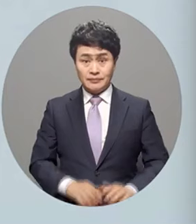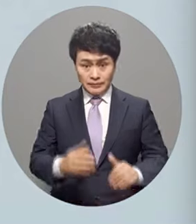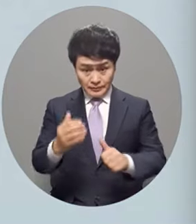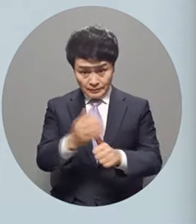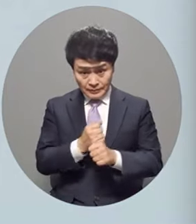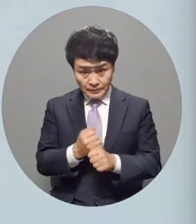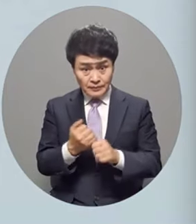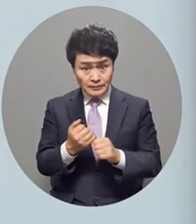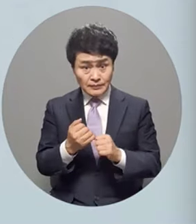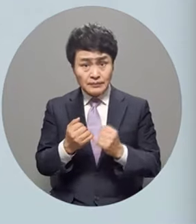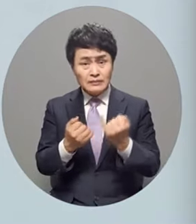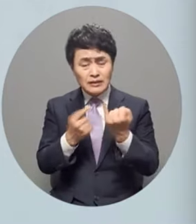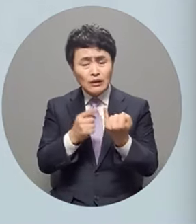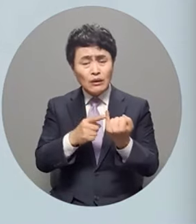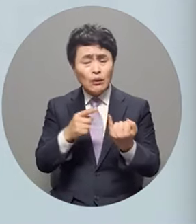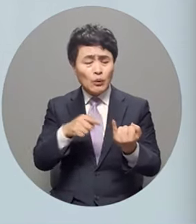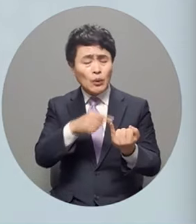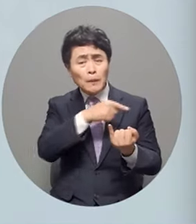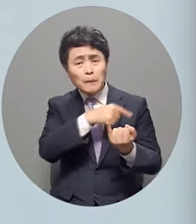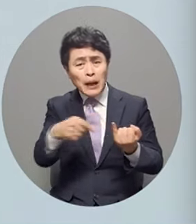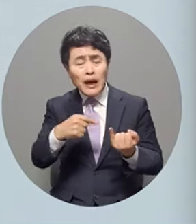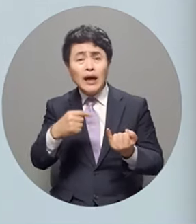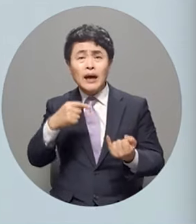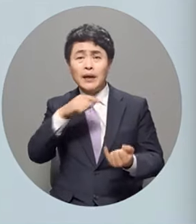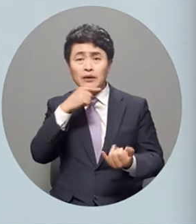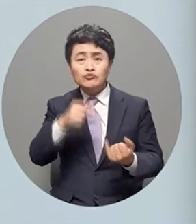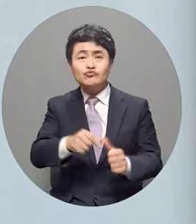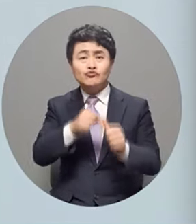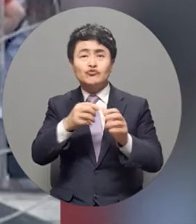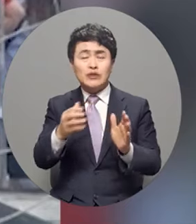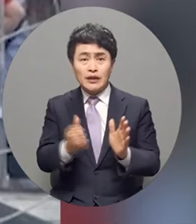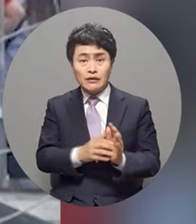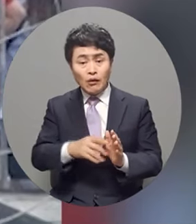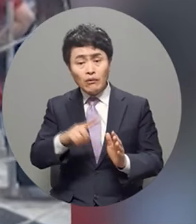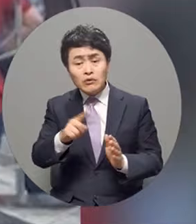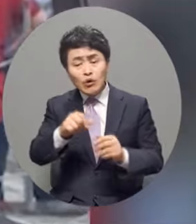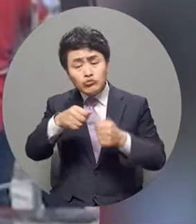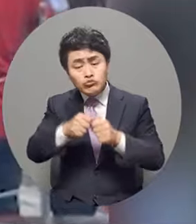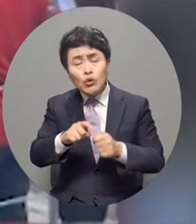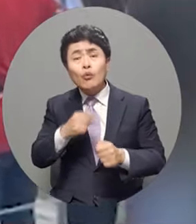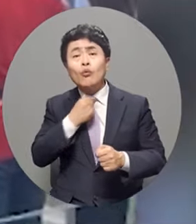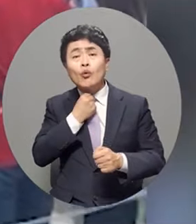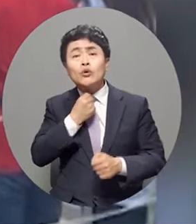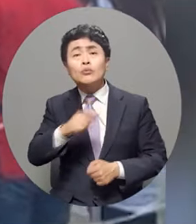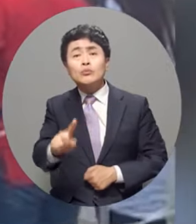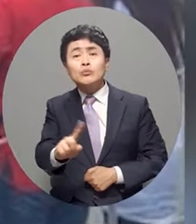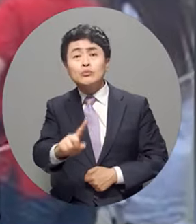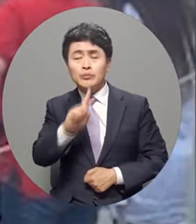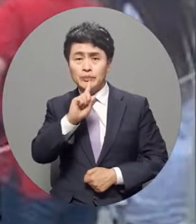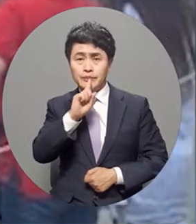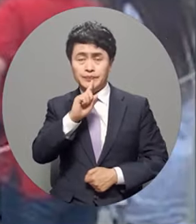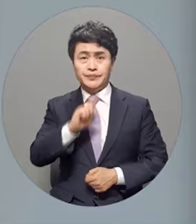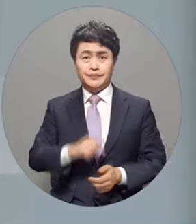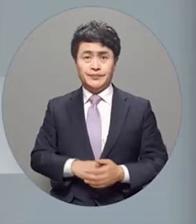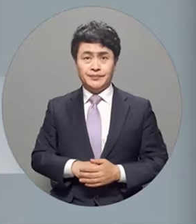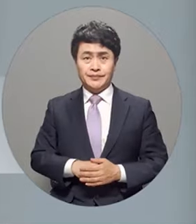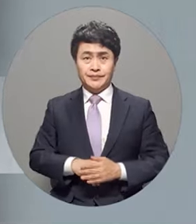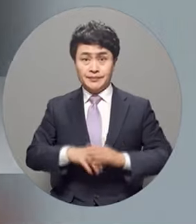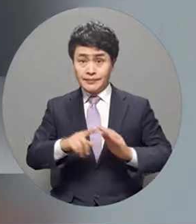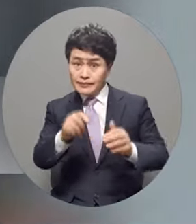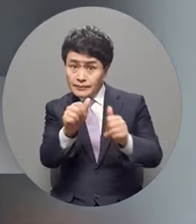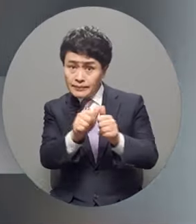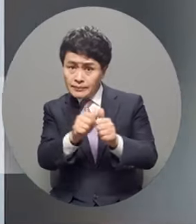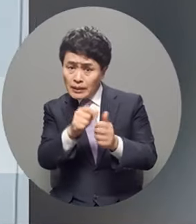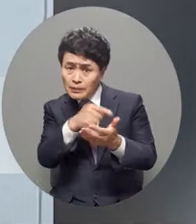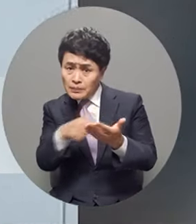인질 배인 상태로 구출 당시 구체적으로 뭘 구했는지는 알려지지 않았습니다 경찰의이 남성과